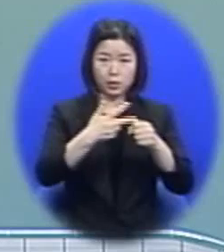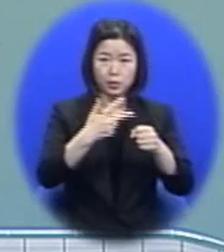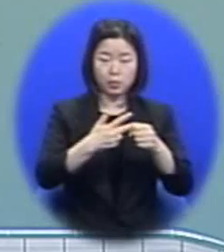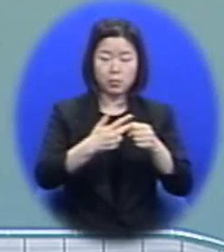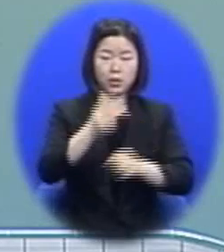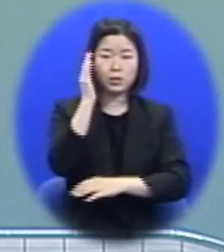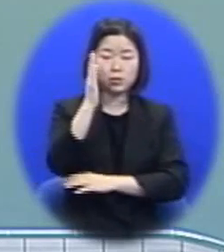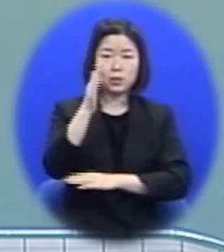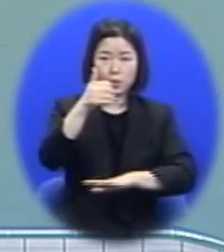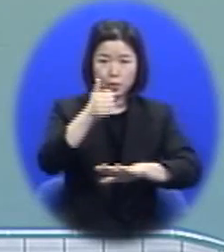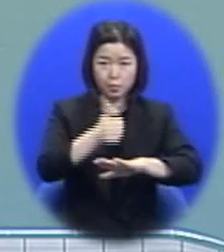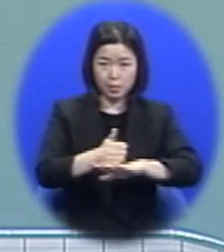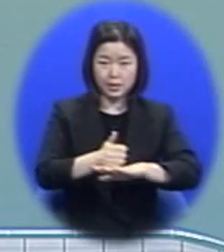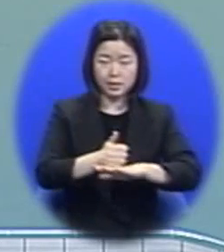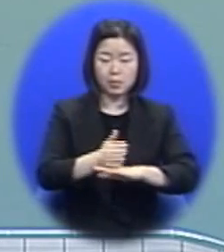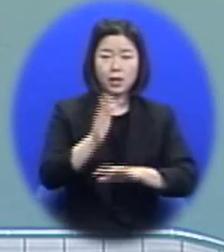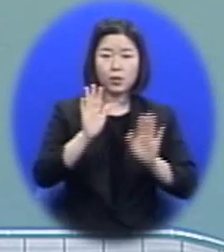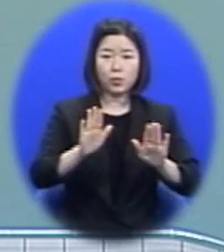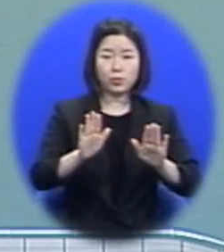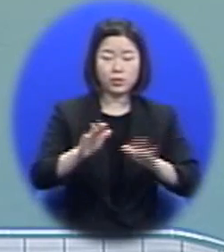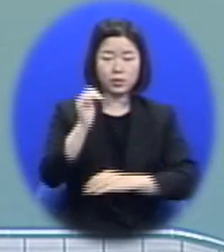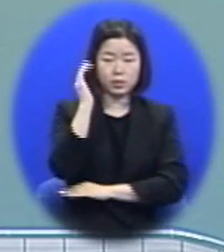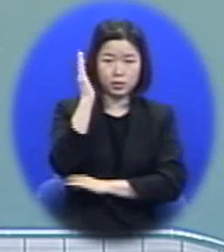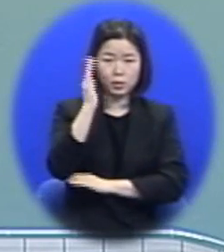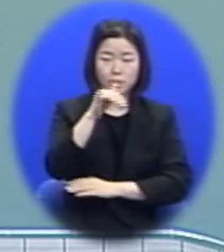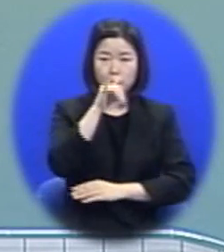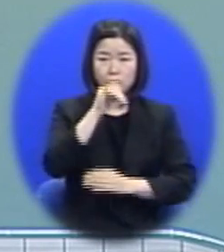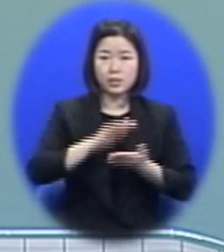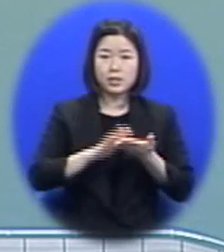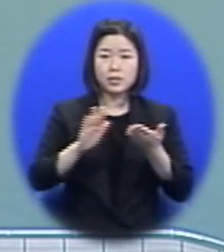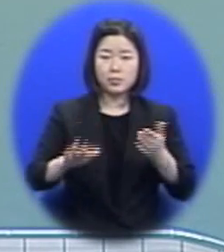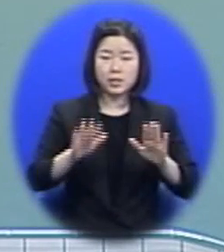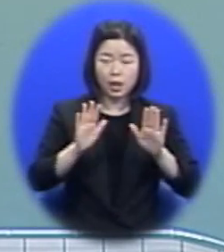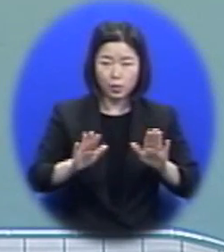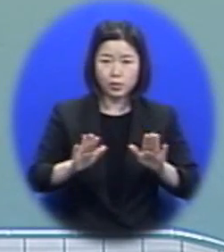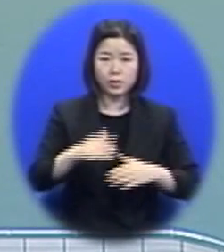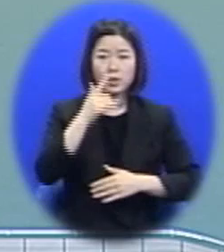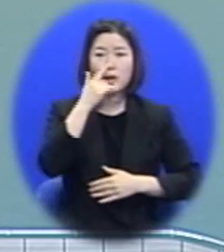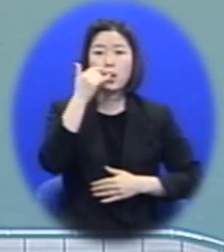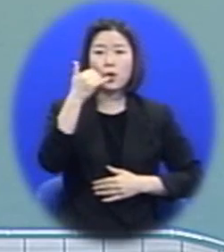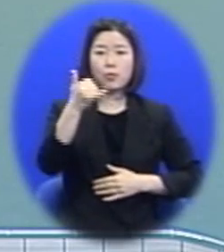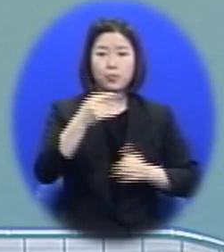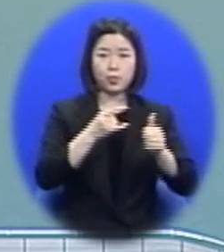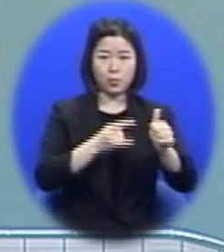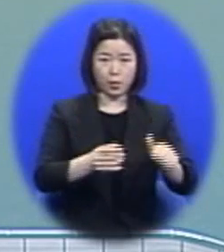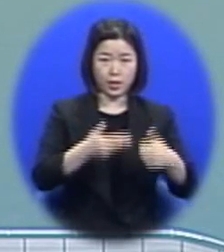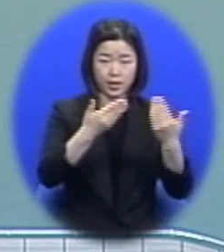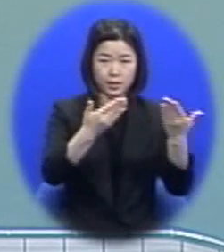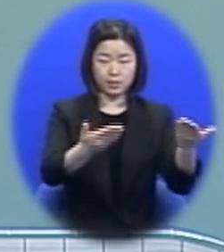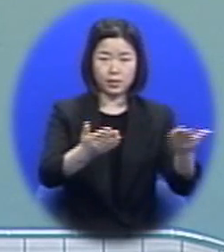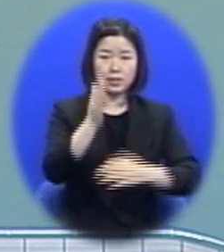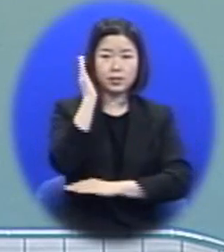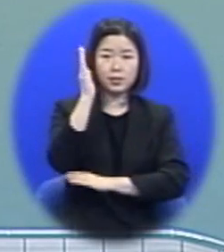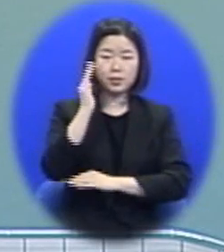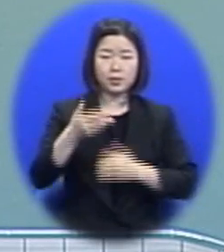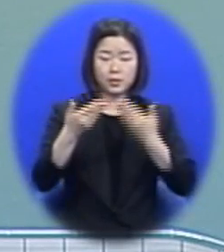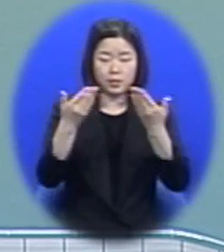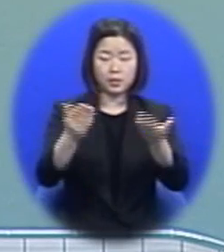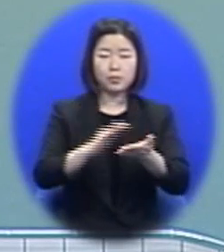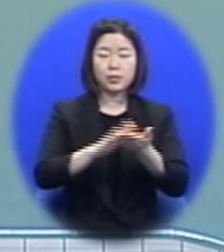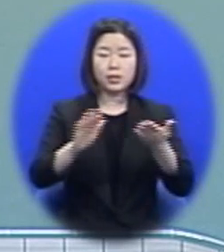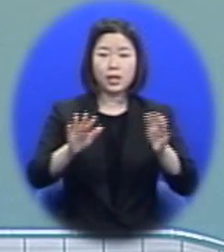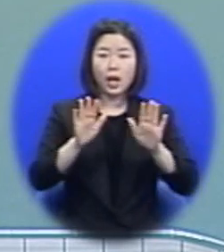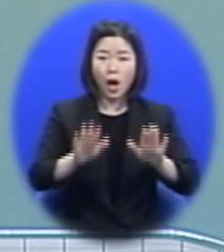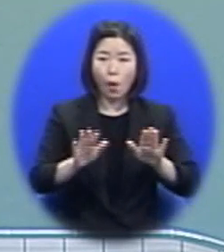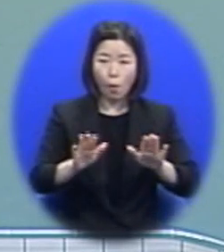설교입니다 아 오늘 설교는 아 부모에 대해서 드리는 설교입니다 사실이